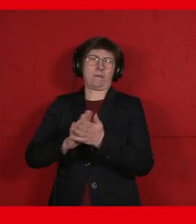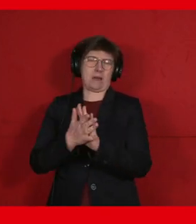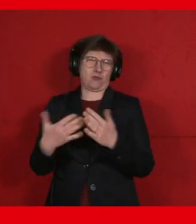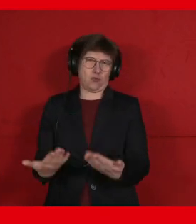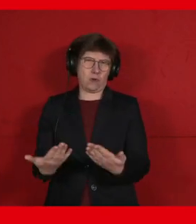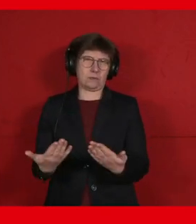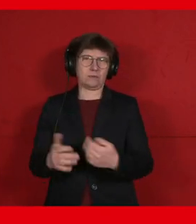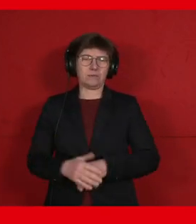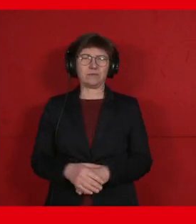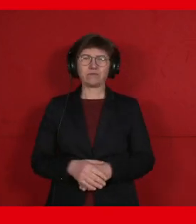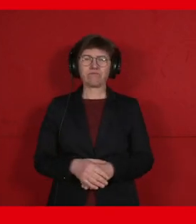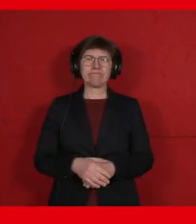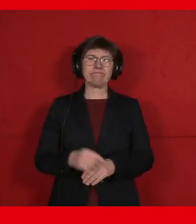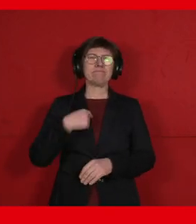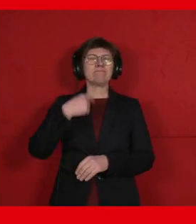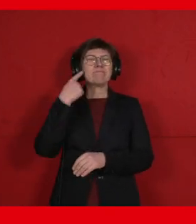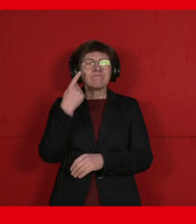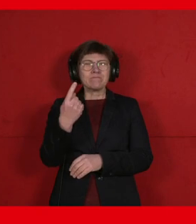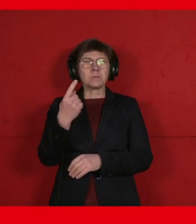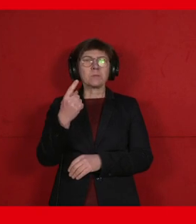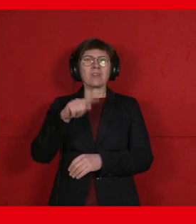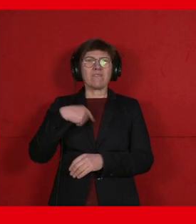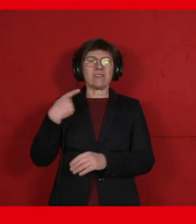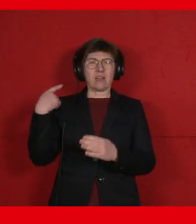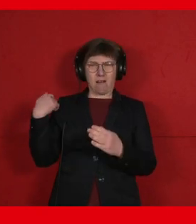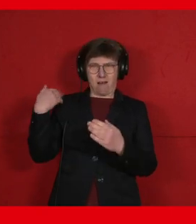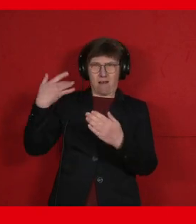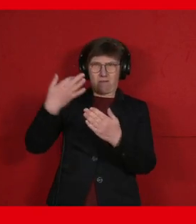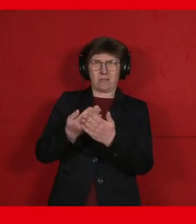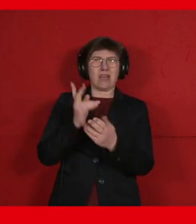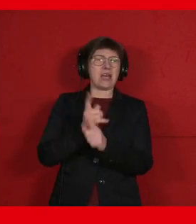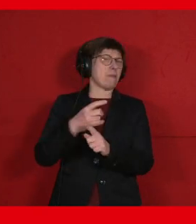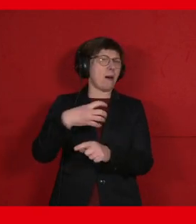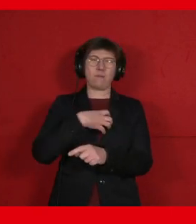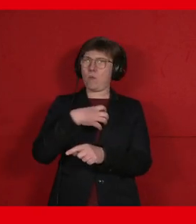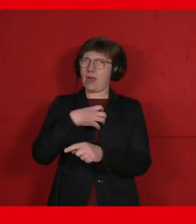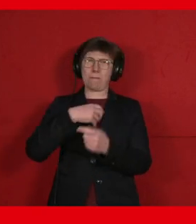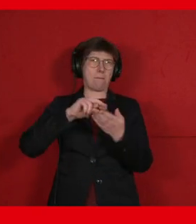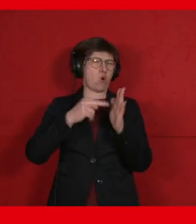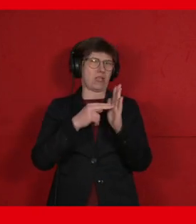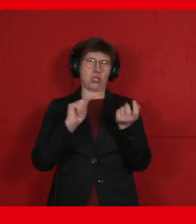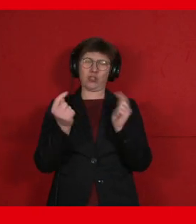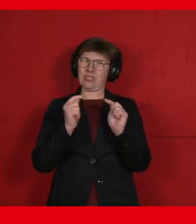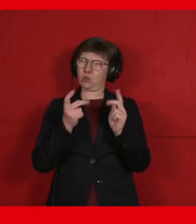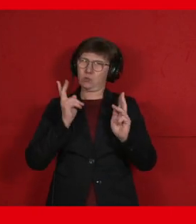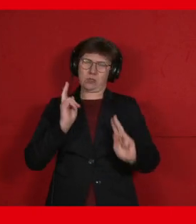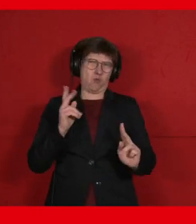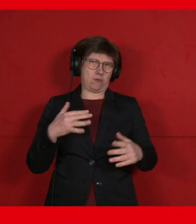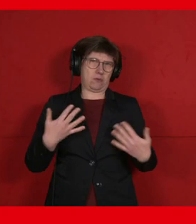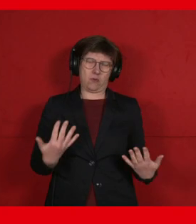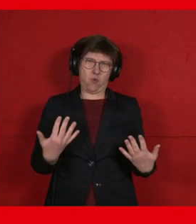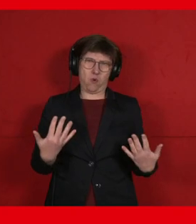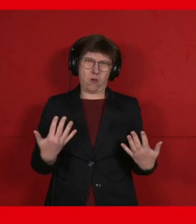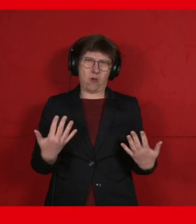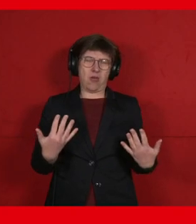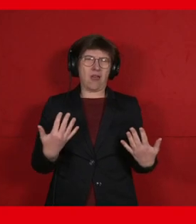müssen. Ich glaube, wir sind, das ist immer ein Problem in der politischen Auseinandersetzung,